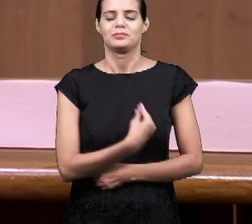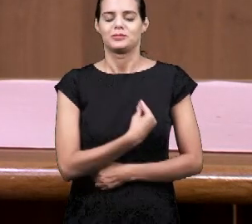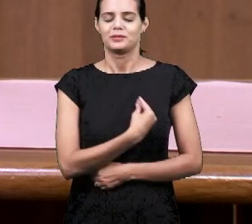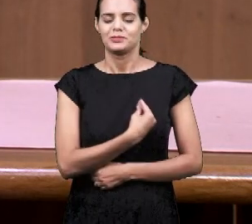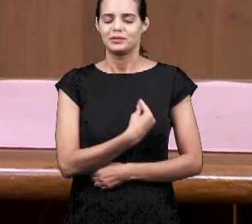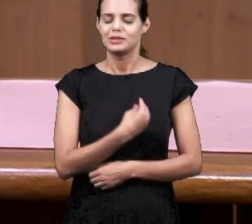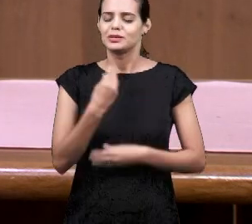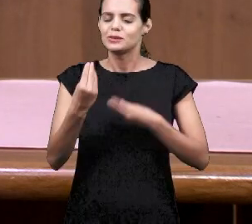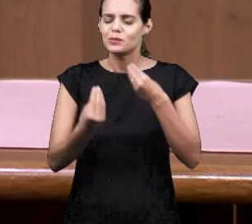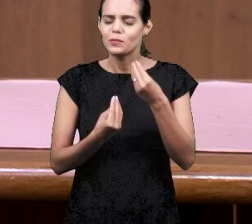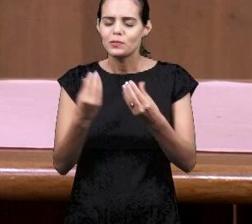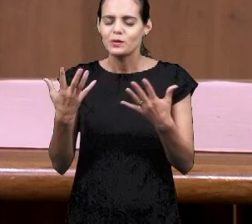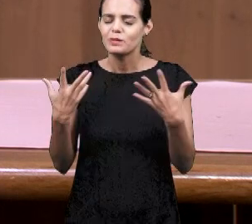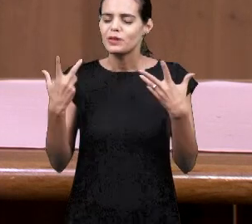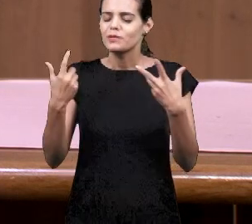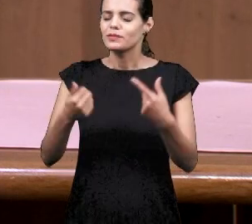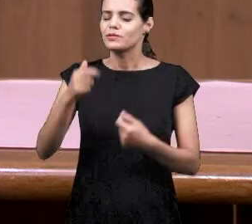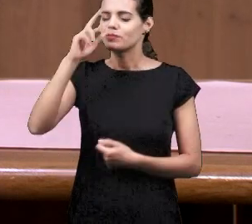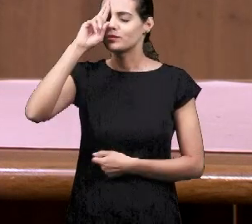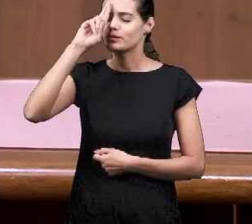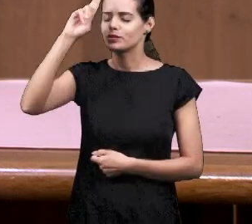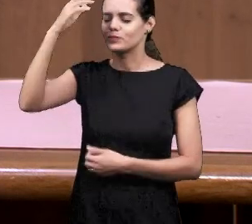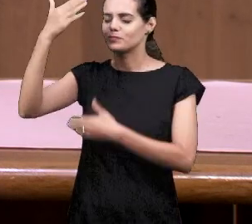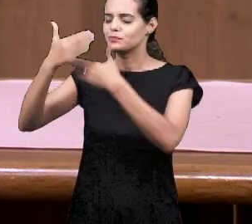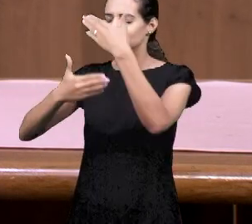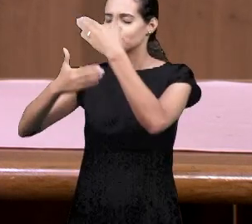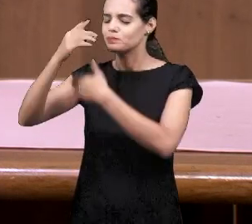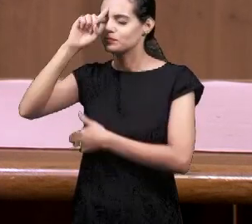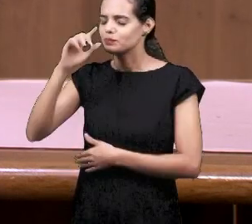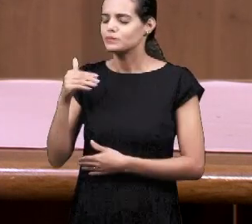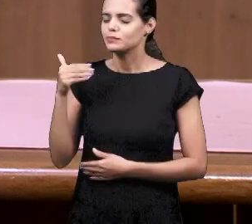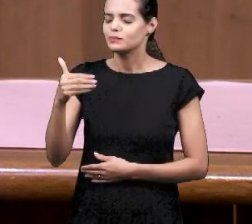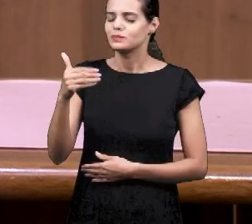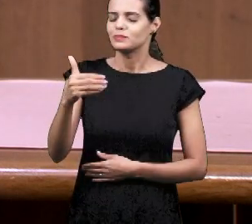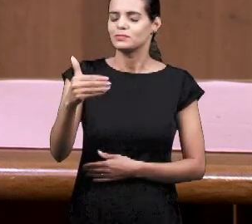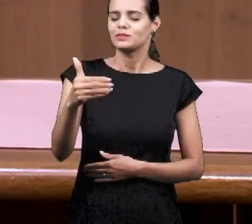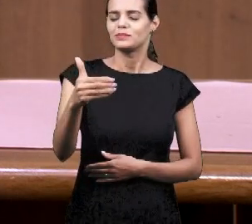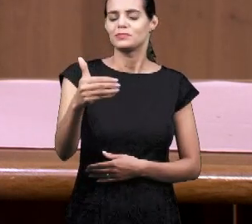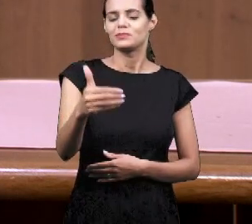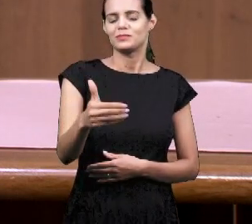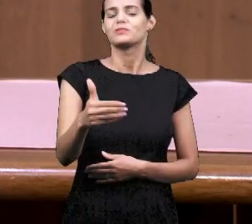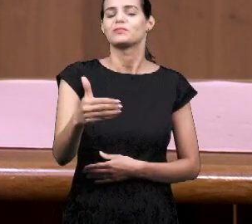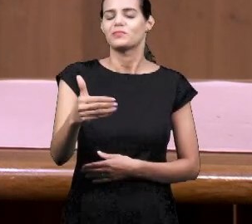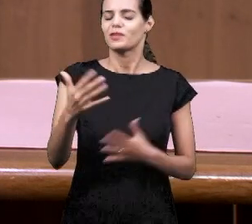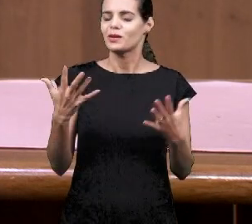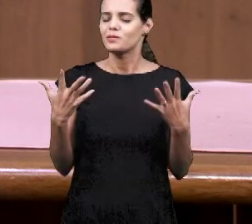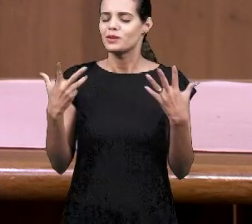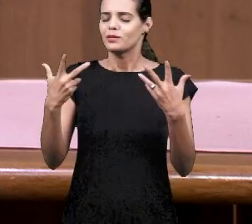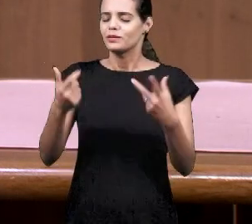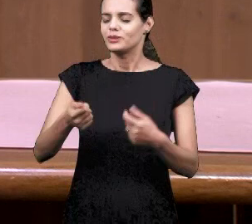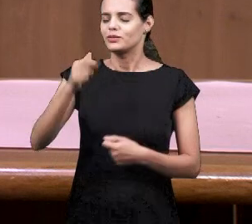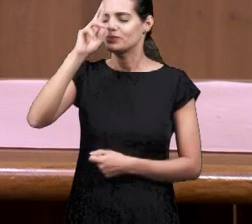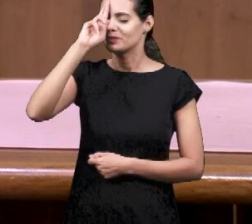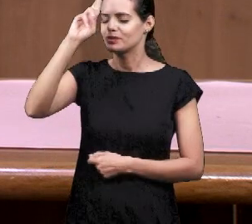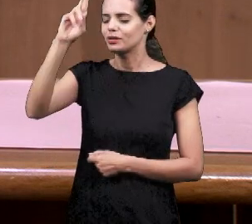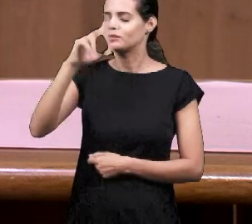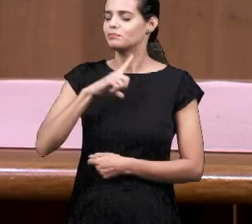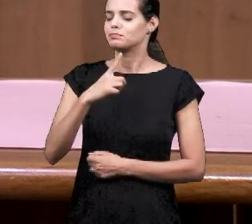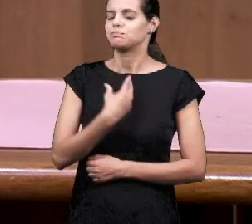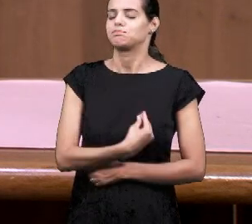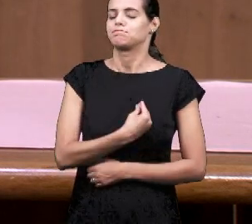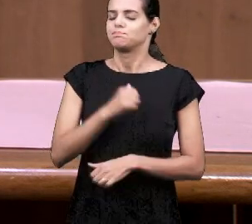nous a donnée. Comment il est merveilleux de vivre à tes pieds, de nous retrouver avec toi, Seigneur. Comment il est merveilleux